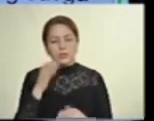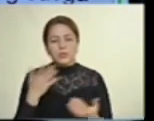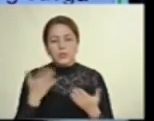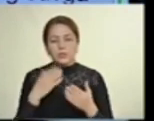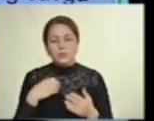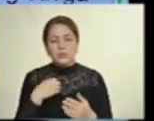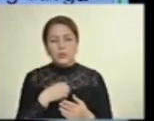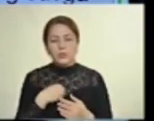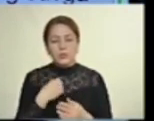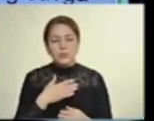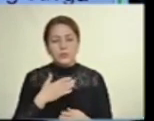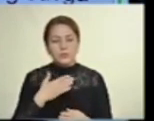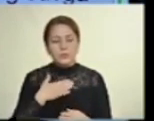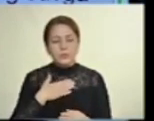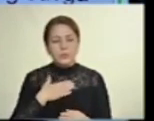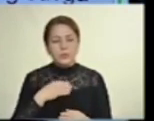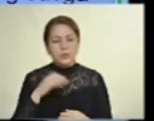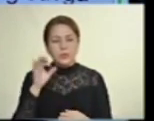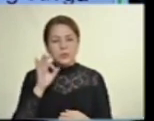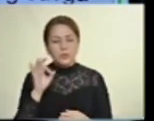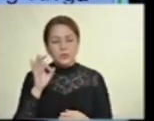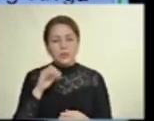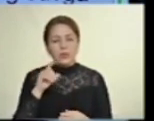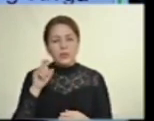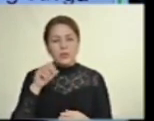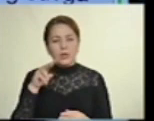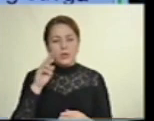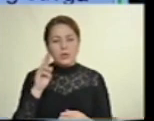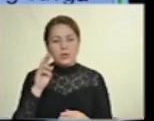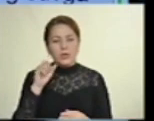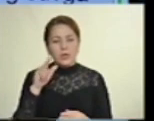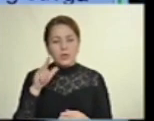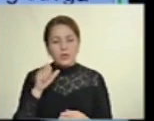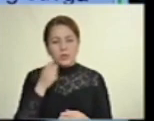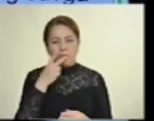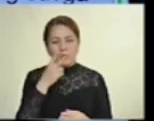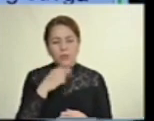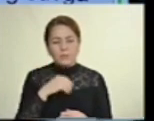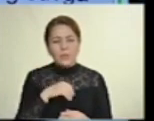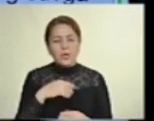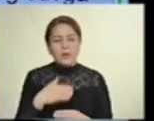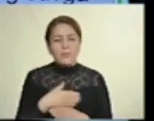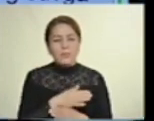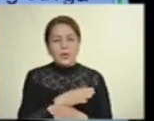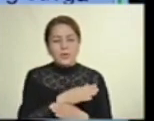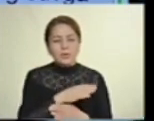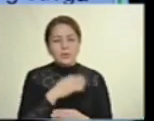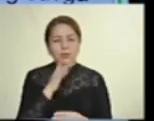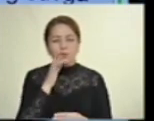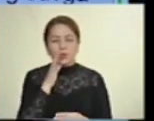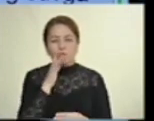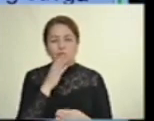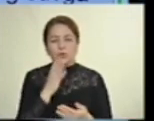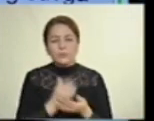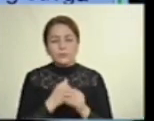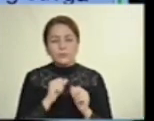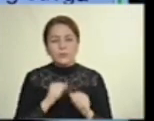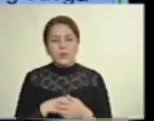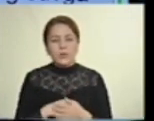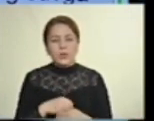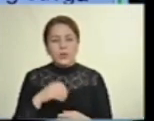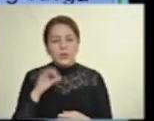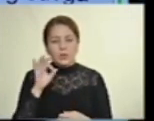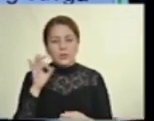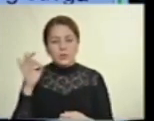ega? Biz tangachalardagi halqalarga qarab baliqning yoshini aniqlashimiz mumkin.